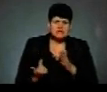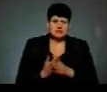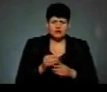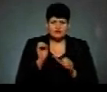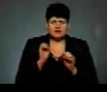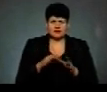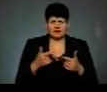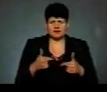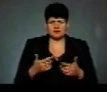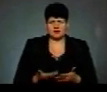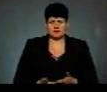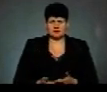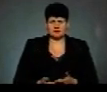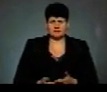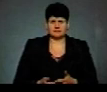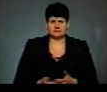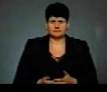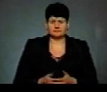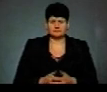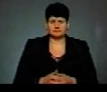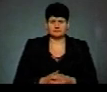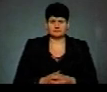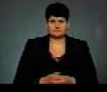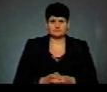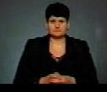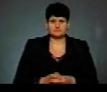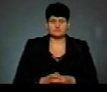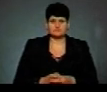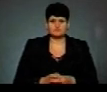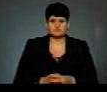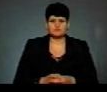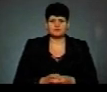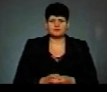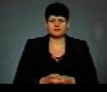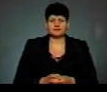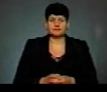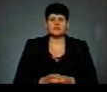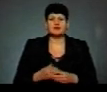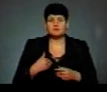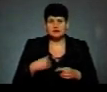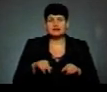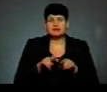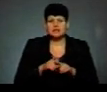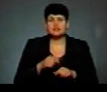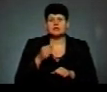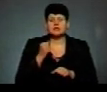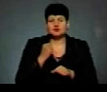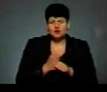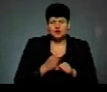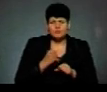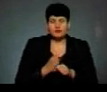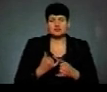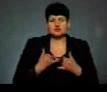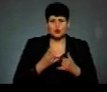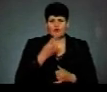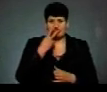перестати екзамена. Ми так і зробили. Ми зрозуміли ваше запитання, дякуємо. Ми так і зробили, шановний глядачу, і ті, хто мене